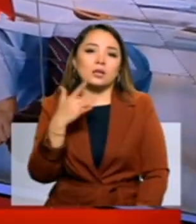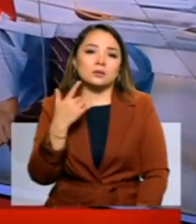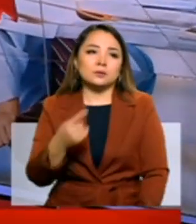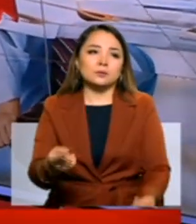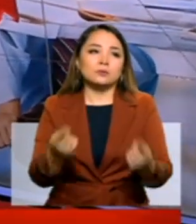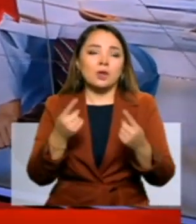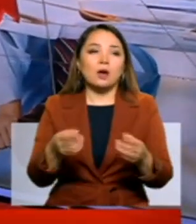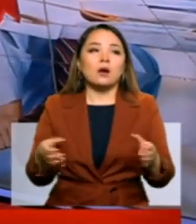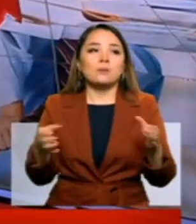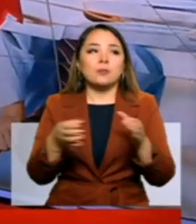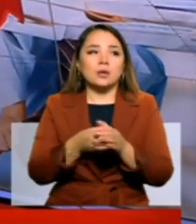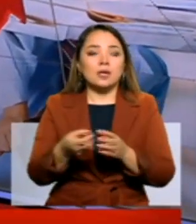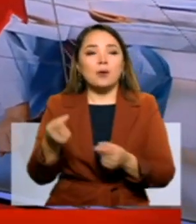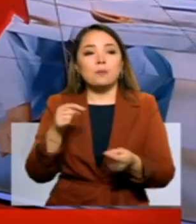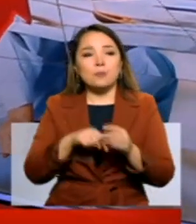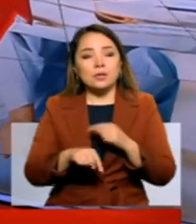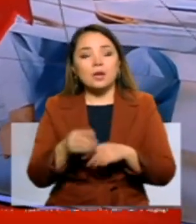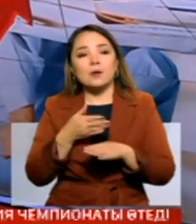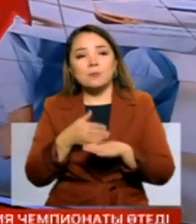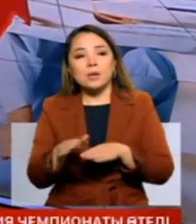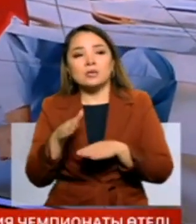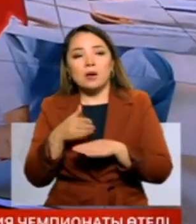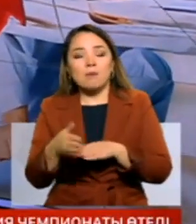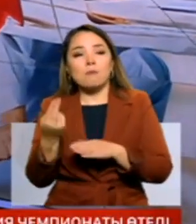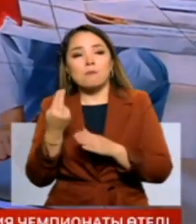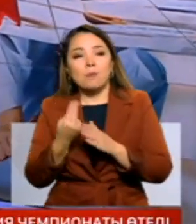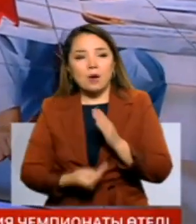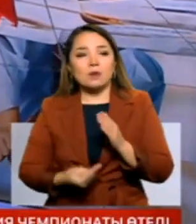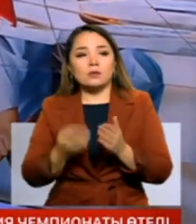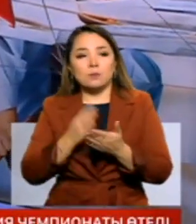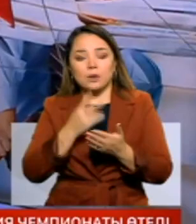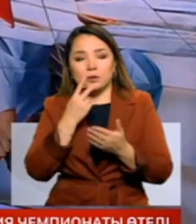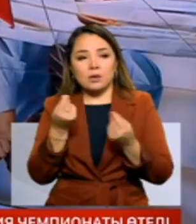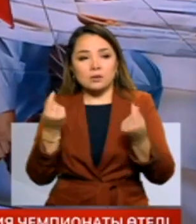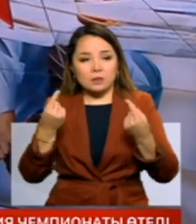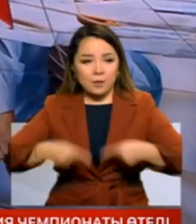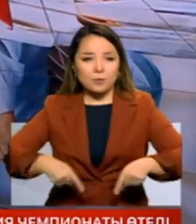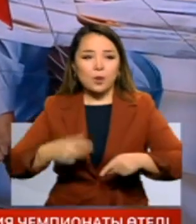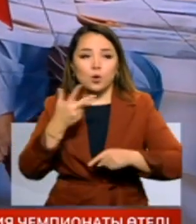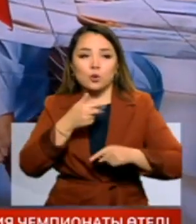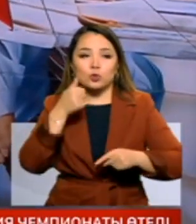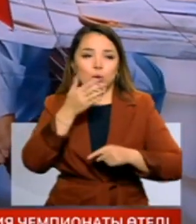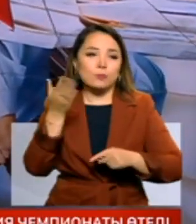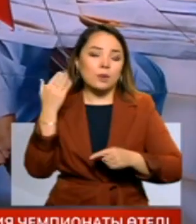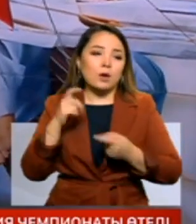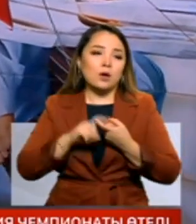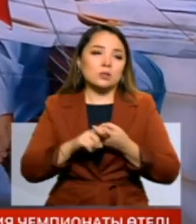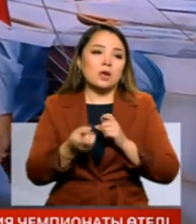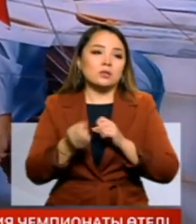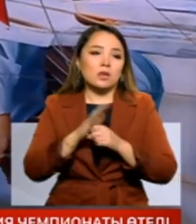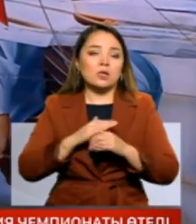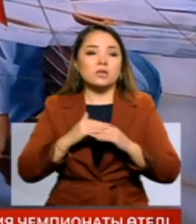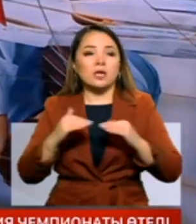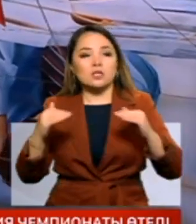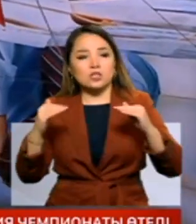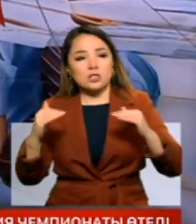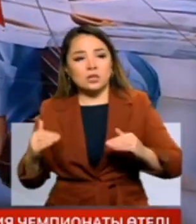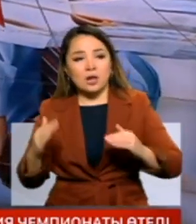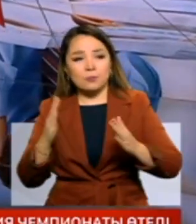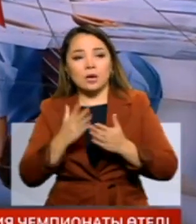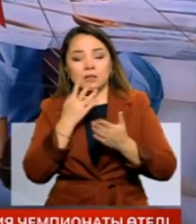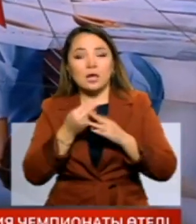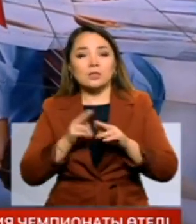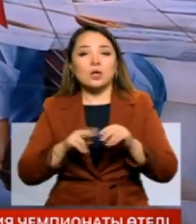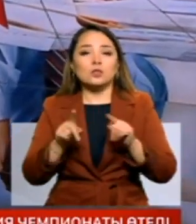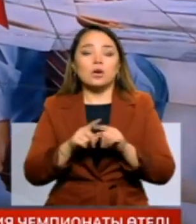АҚШ-та ірі компаниялар бірінен кейін бірі банкротқа ұшырап жатыр. Тіпті 3 жыл бұрынғы COVID кезіндегі деңгейге жеткен. Жыл